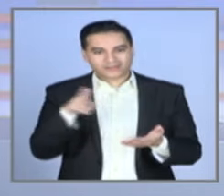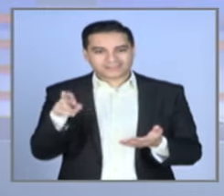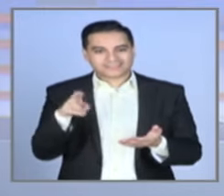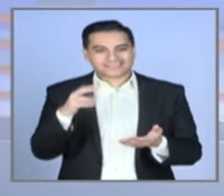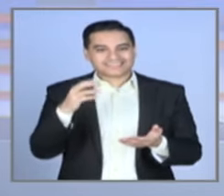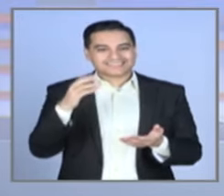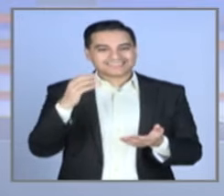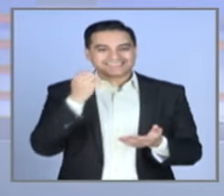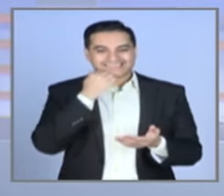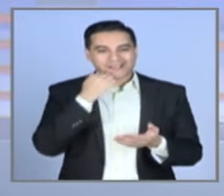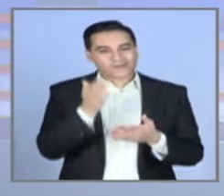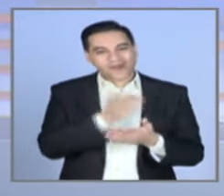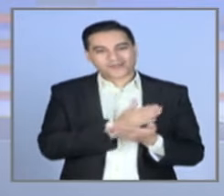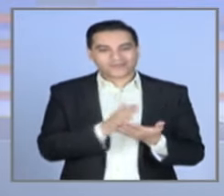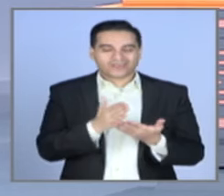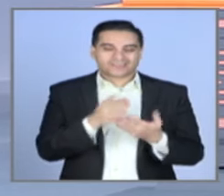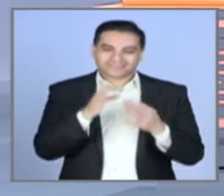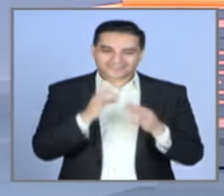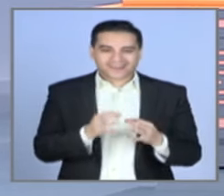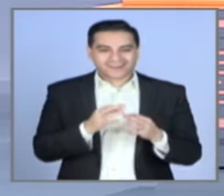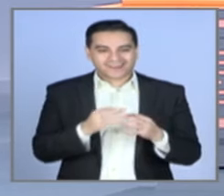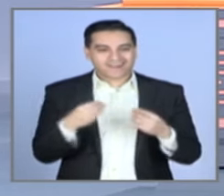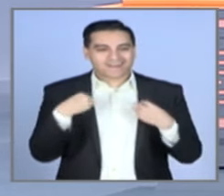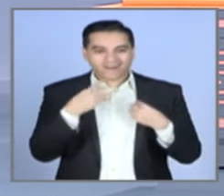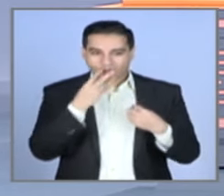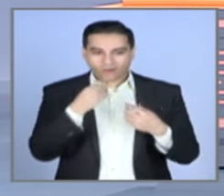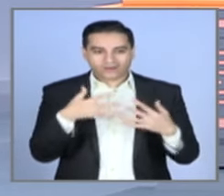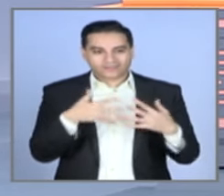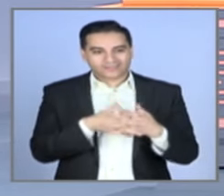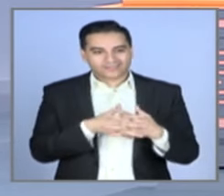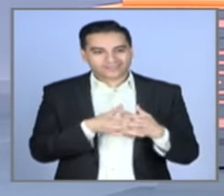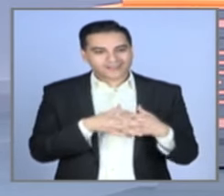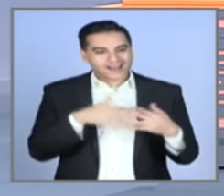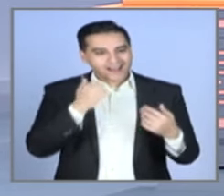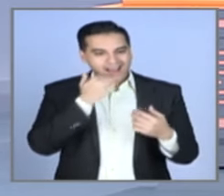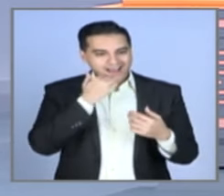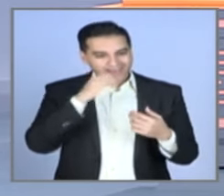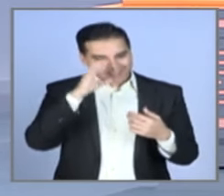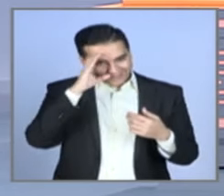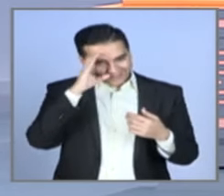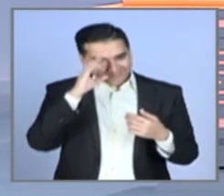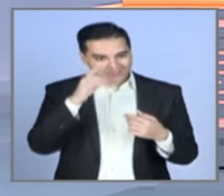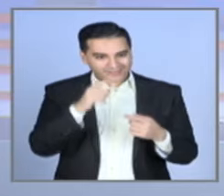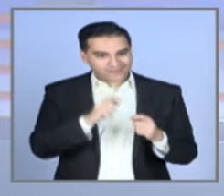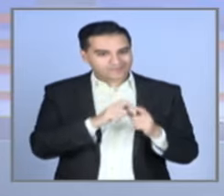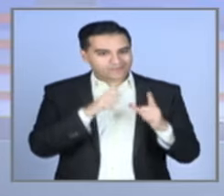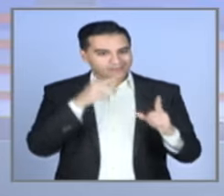بعض كده. احنا عندنا روح رياضيه. بس روح رياضيه بس برضه اما الاهلاوي يقعد جنب زملكاوي بيبينه.